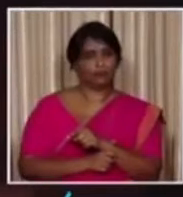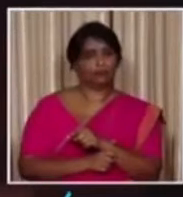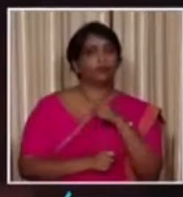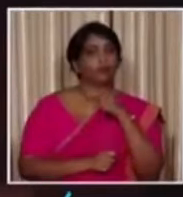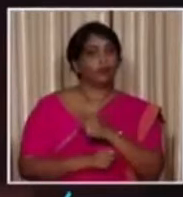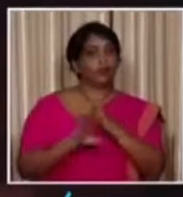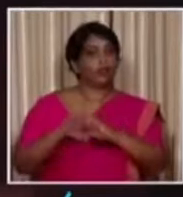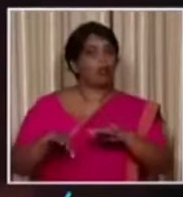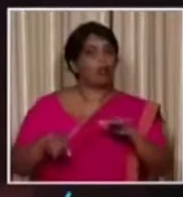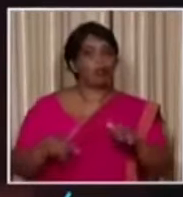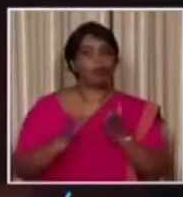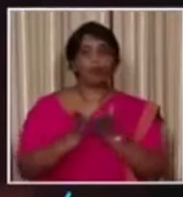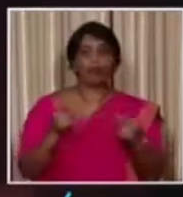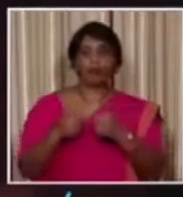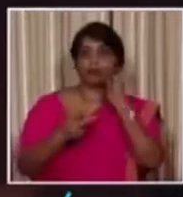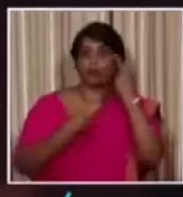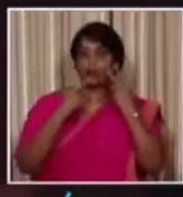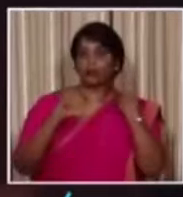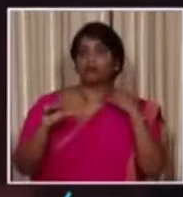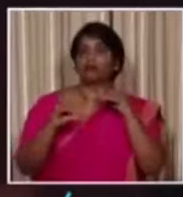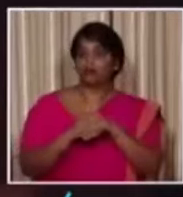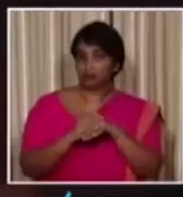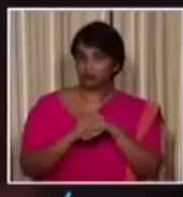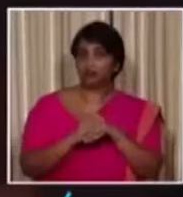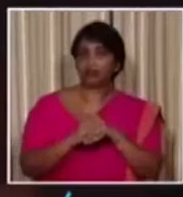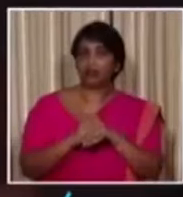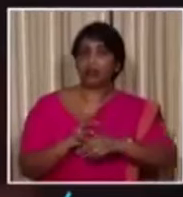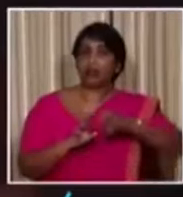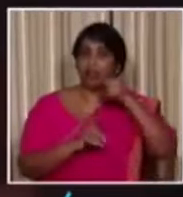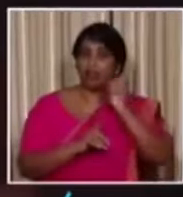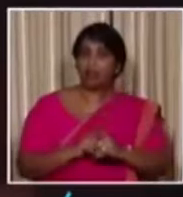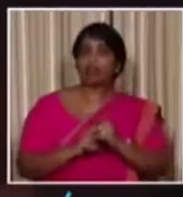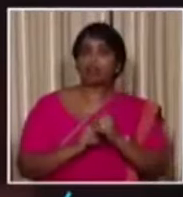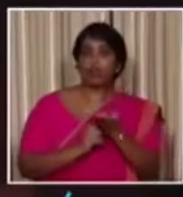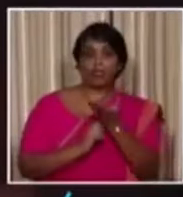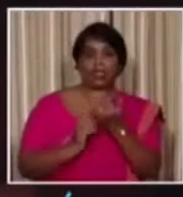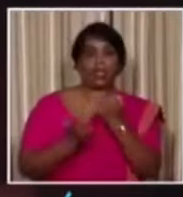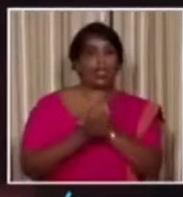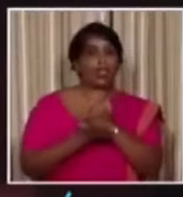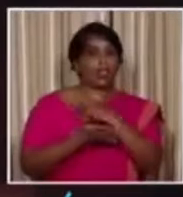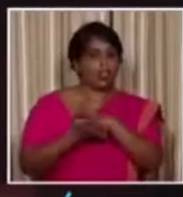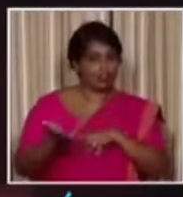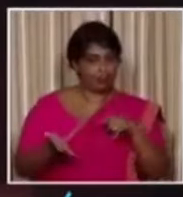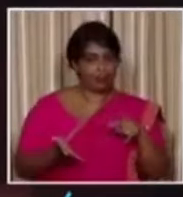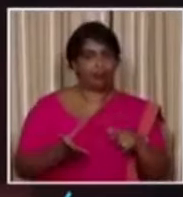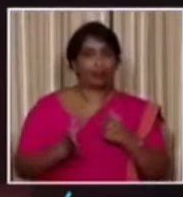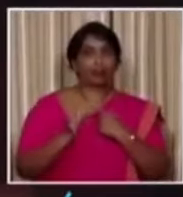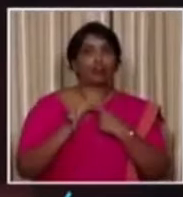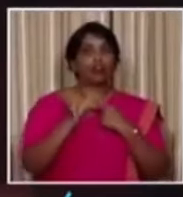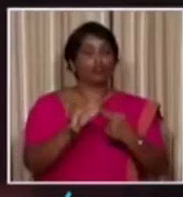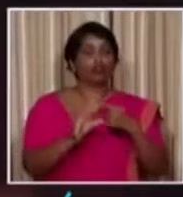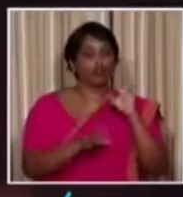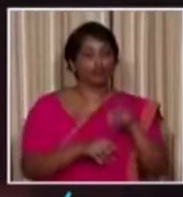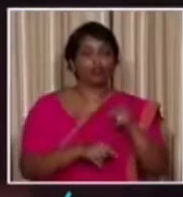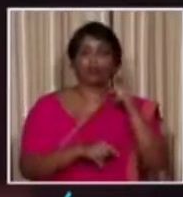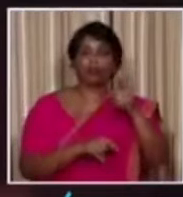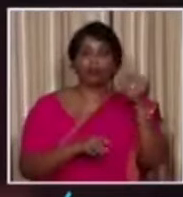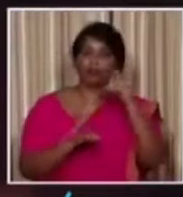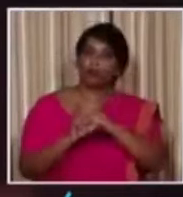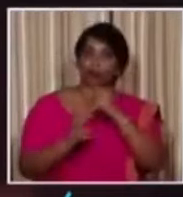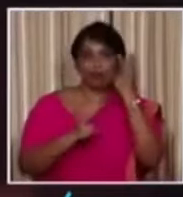එයාගේ දූදරුවන්ට මේ වරාය නරඹන්නේ කියලා අවසර ඉල්ලපු ලියුමකට පිළිතුරු දීලා තියෙනවා. ඔබට